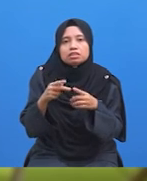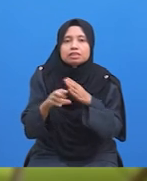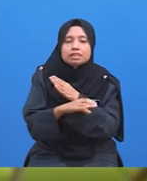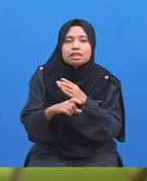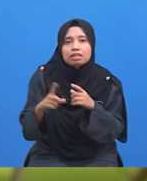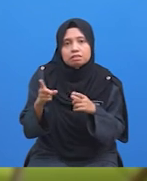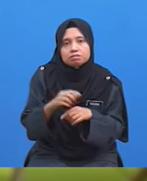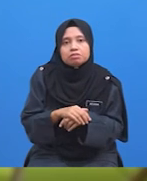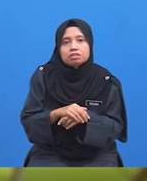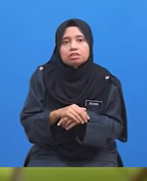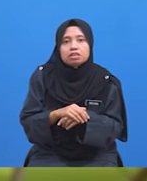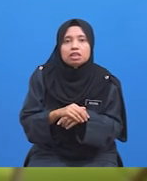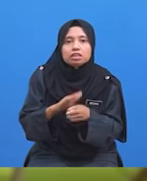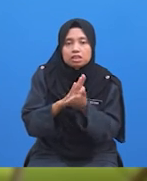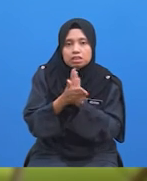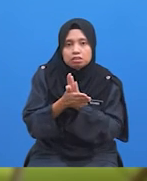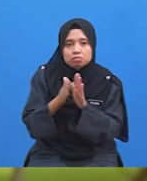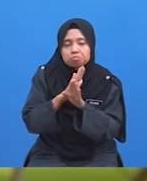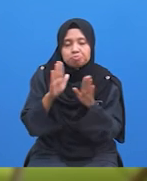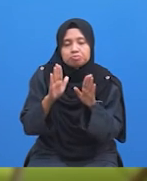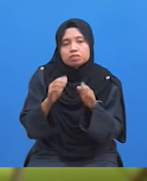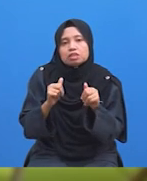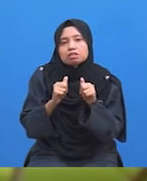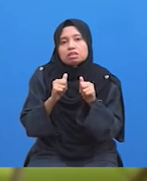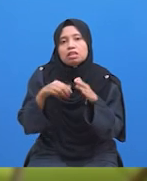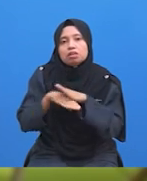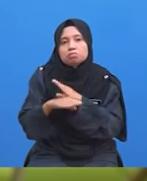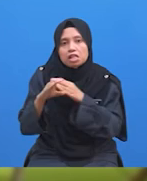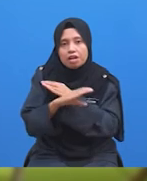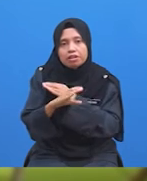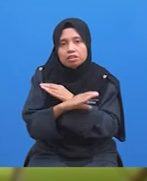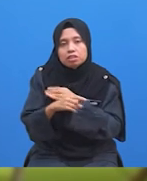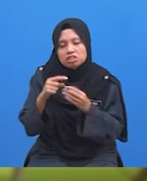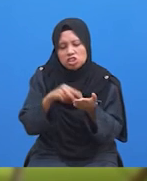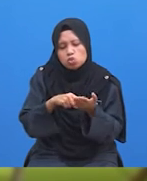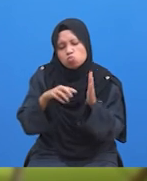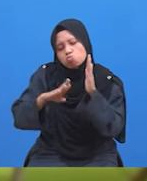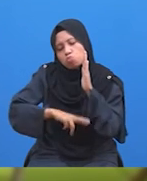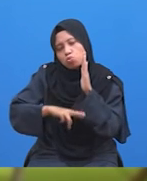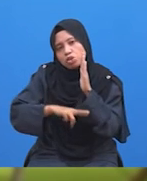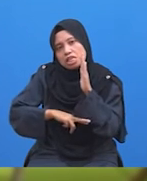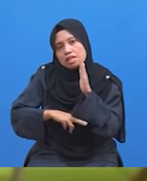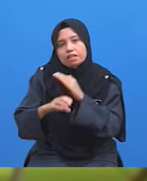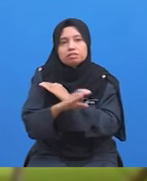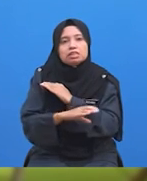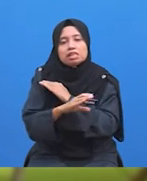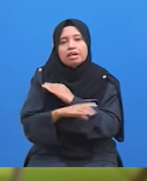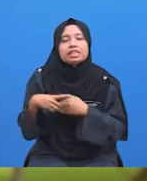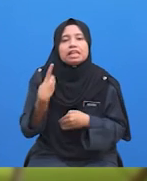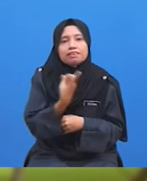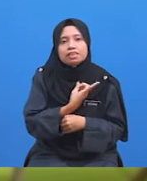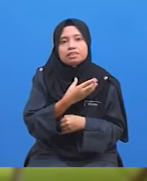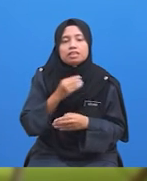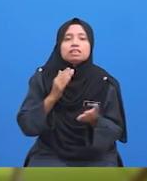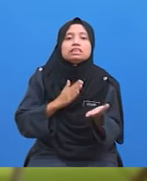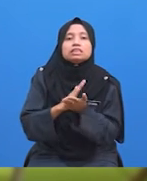itu uang tidak berpita di dalam negara destinasi dan ini akan merugikan negara destinasi dan